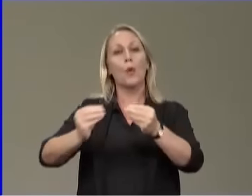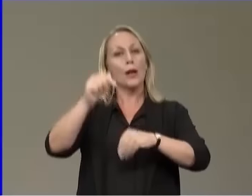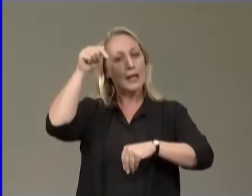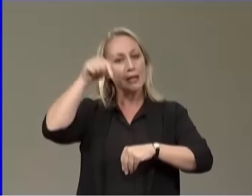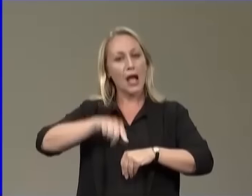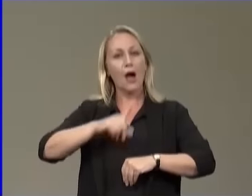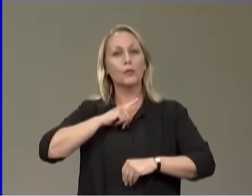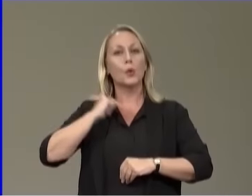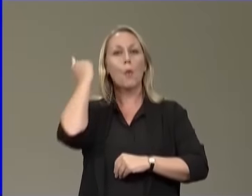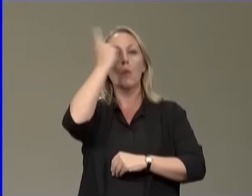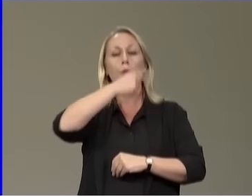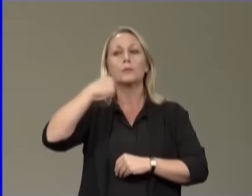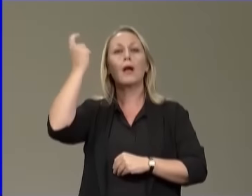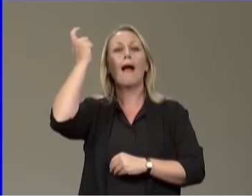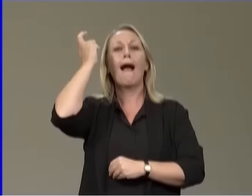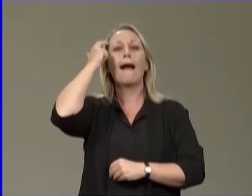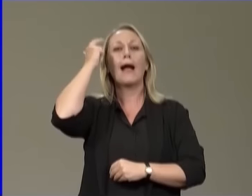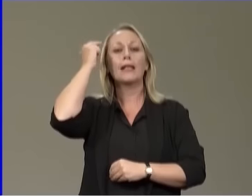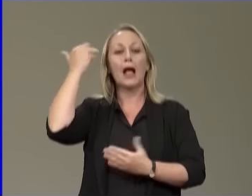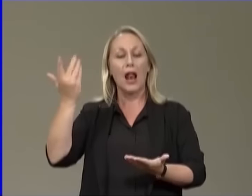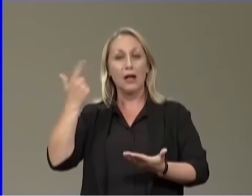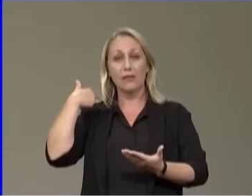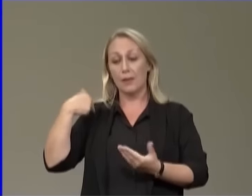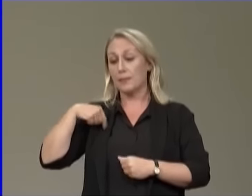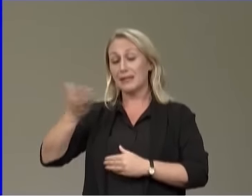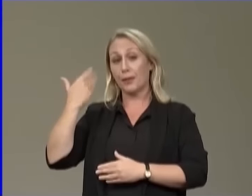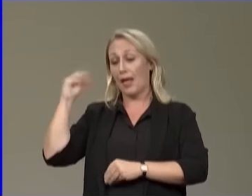έλαβα προσωπικά από τις τελευταίες κάλπες,